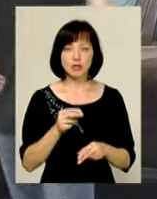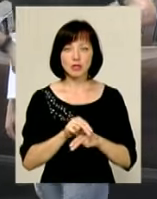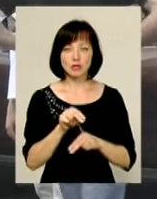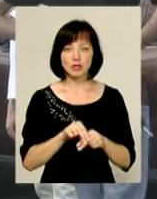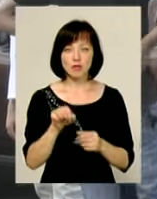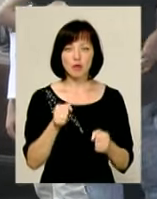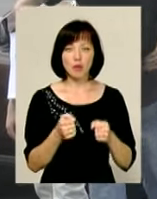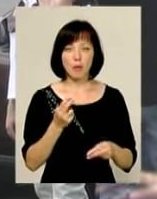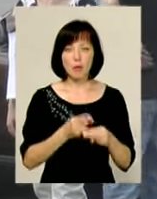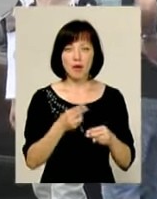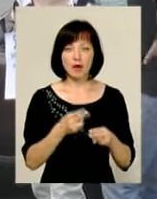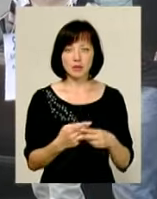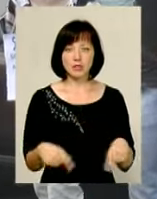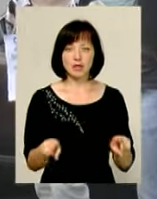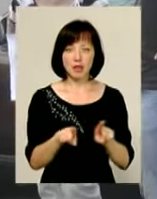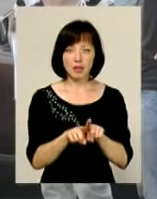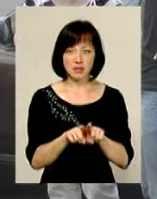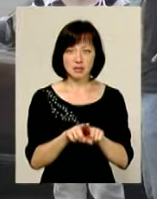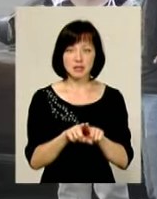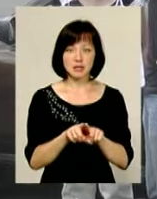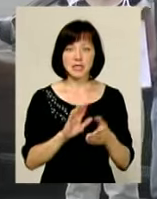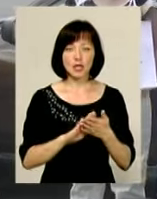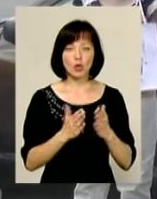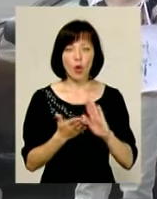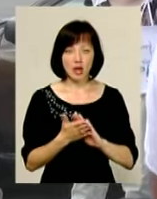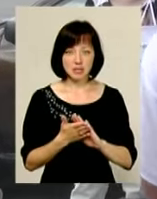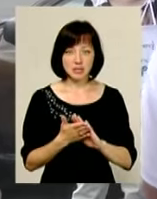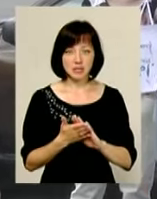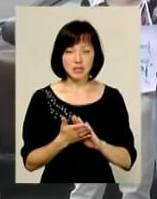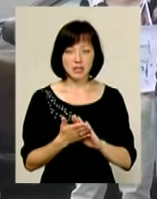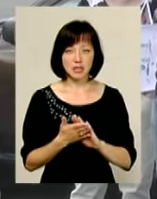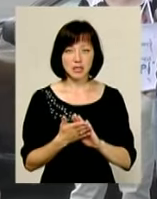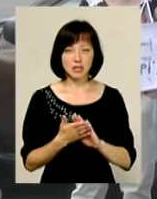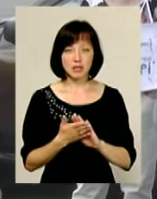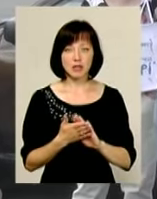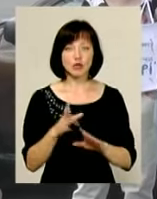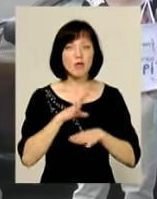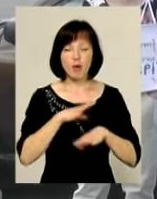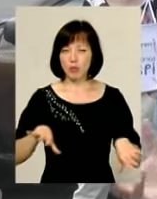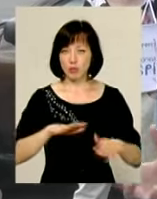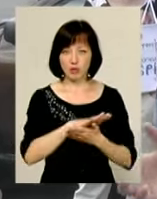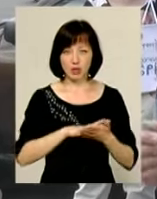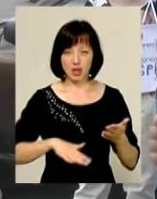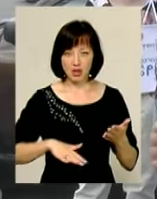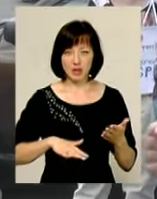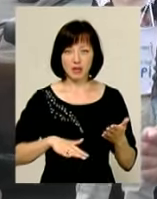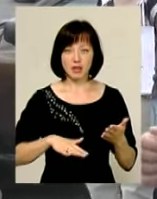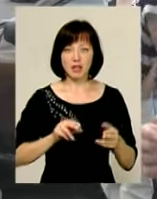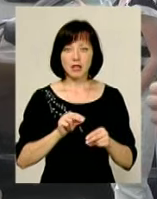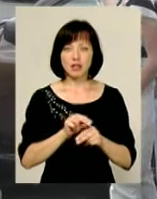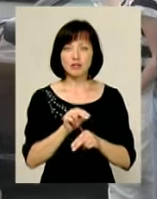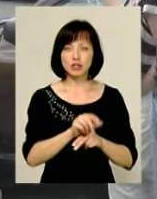того, щоб попереджувати ось такі е ситуації надалі. Також наступний